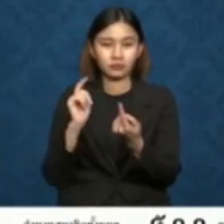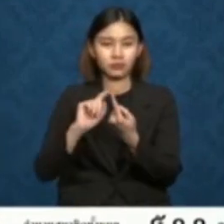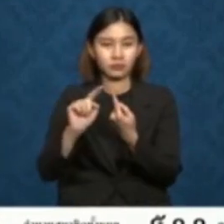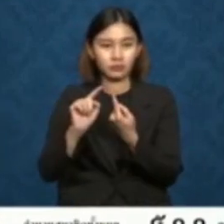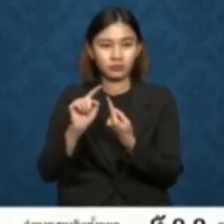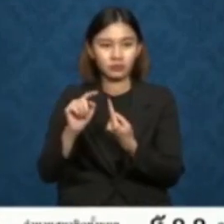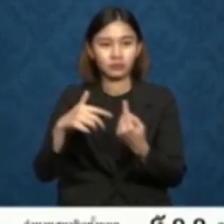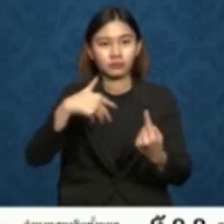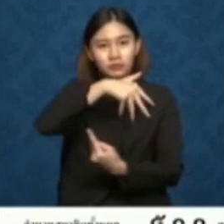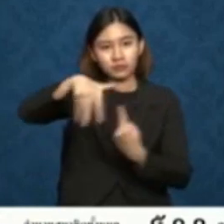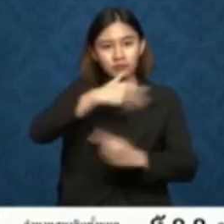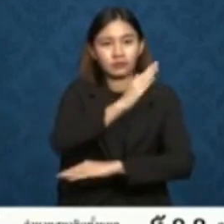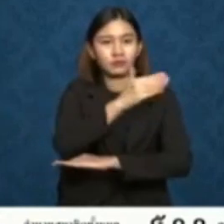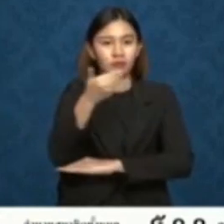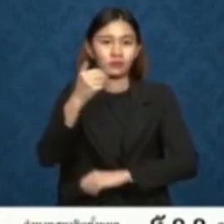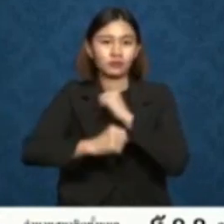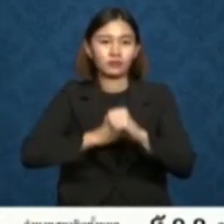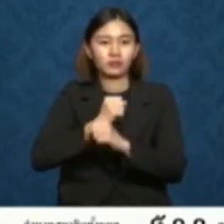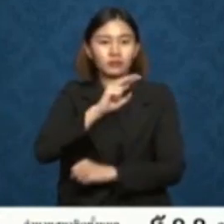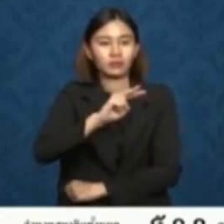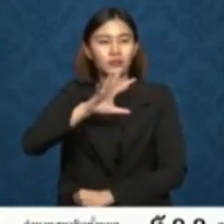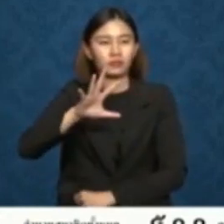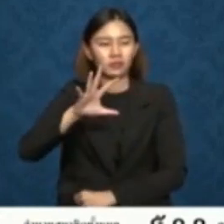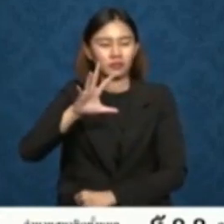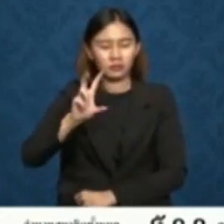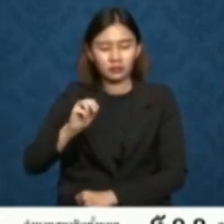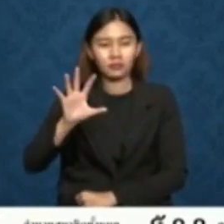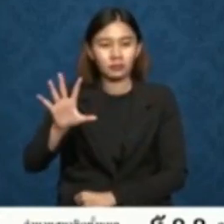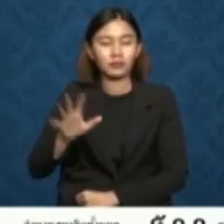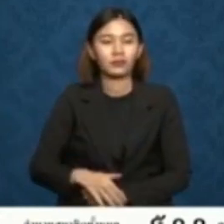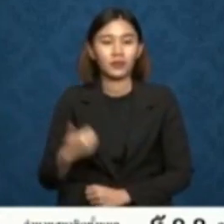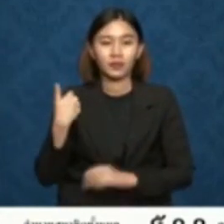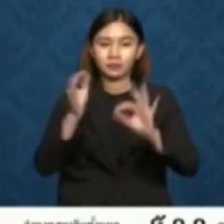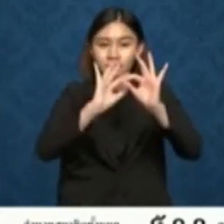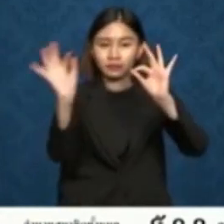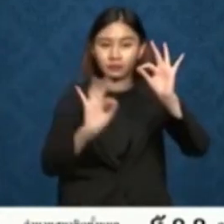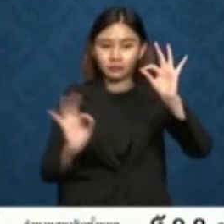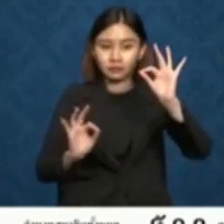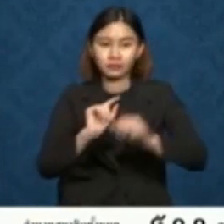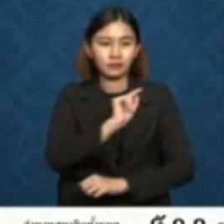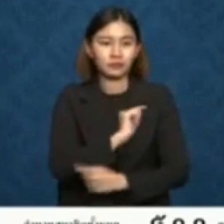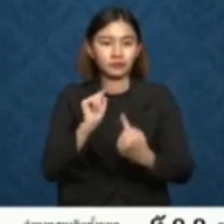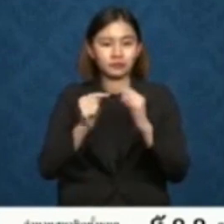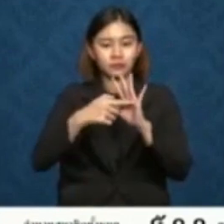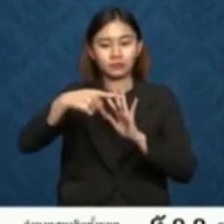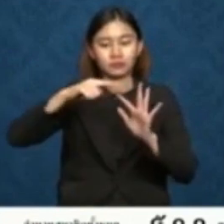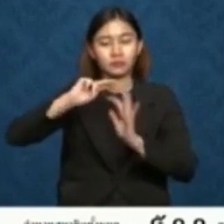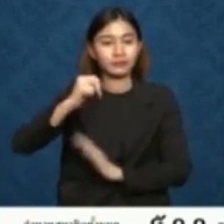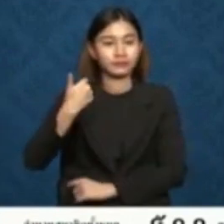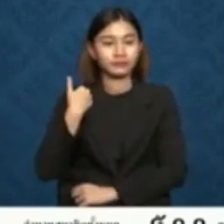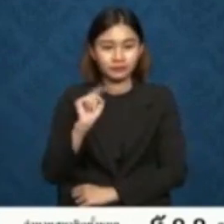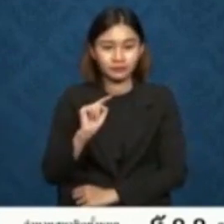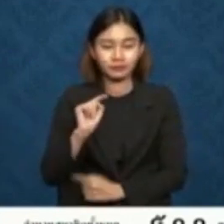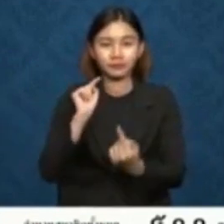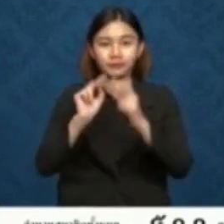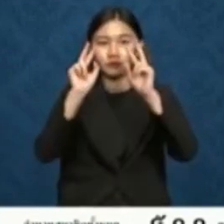และในพ.ร.บ.ส่งเสริมนะครับและรักษาสิ่งแวดล้อมแห่งชาติครับพ.ศ.2535นะครับได้บัญญัติความรับผิด